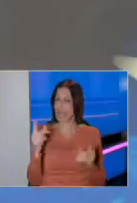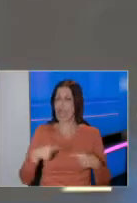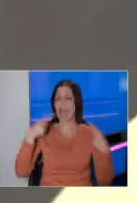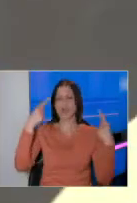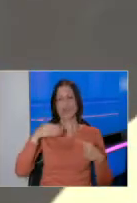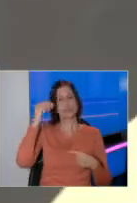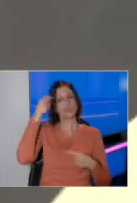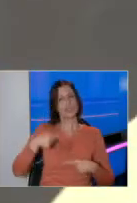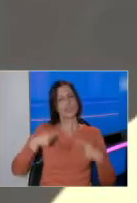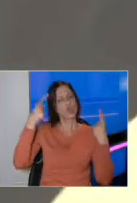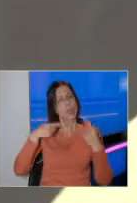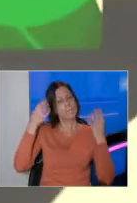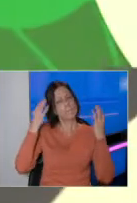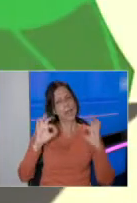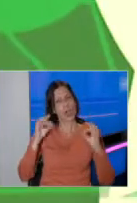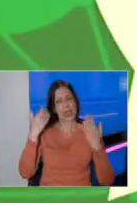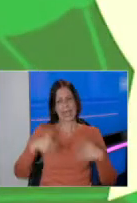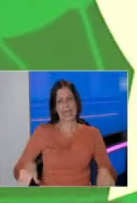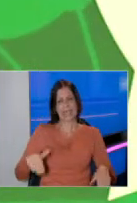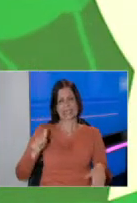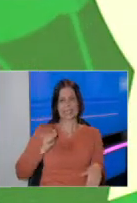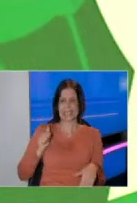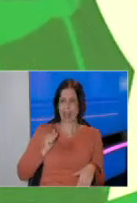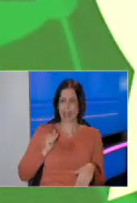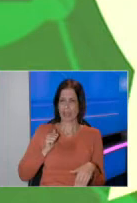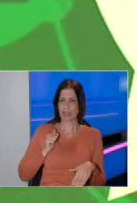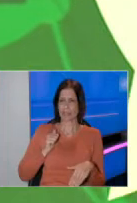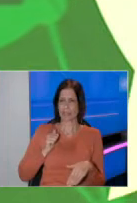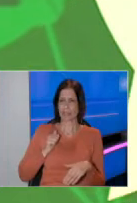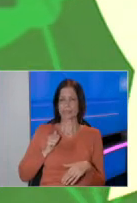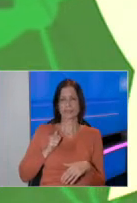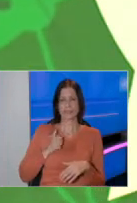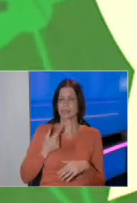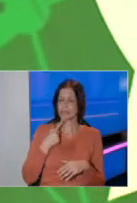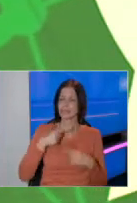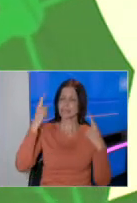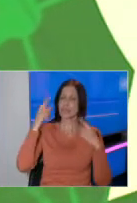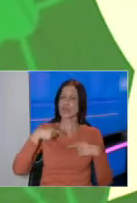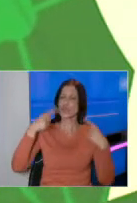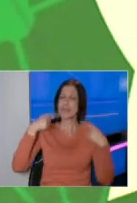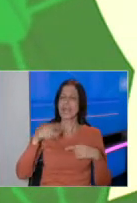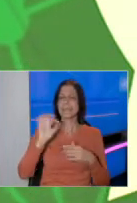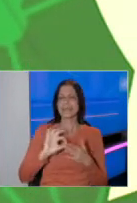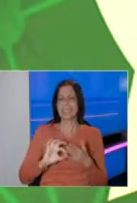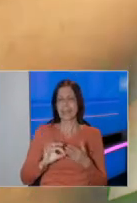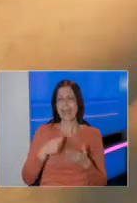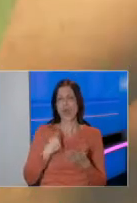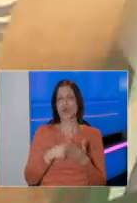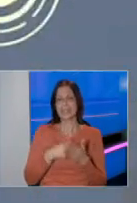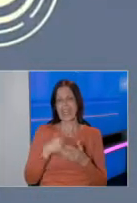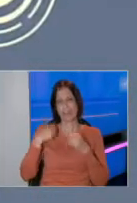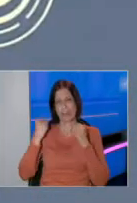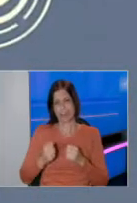צוין יום ההוקרה לנכי צה"ל, ובציווי היום הזה ומשרדי האוצר והביטחון סיכמו עם ארגון